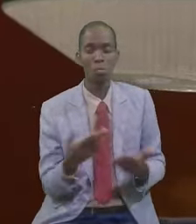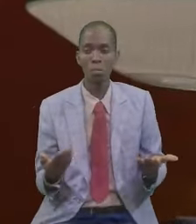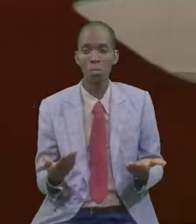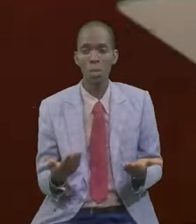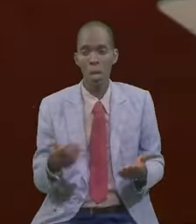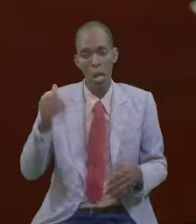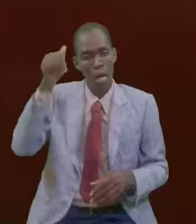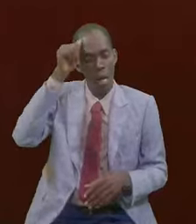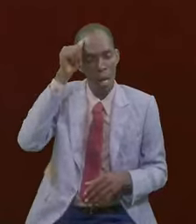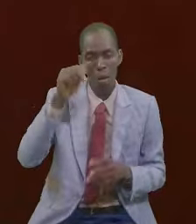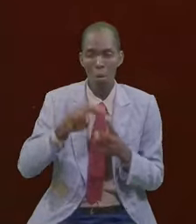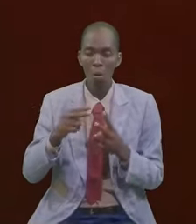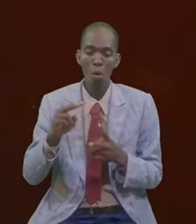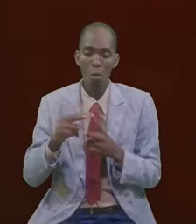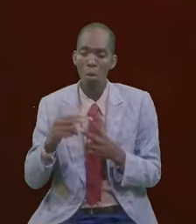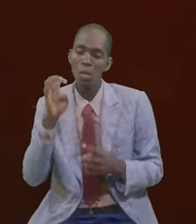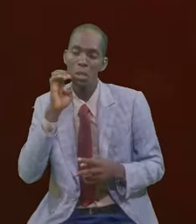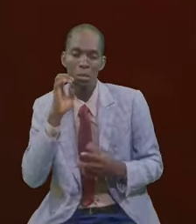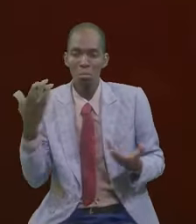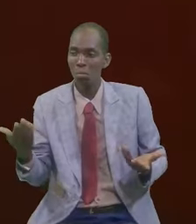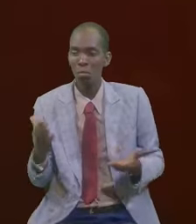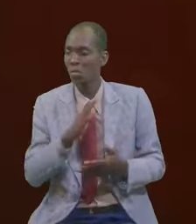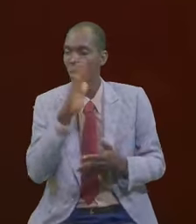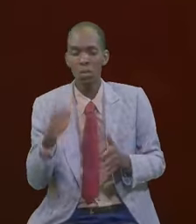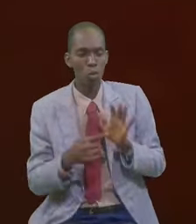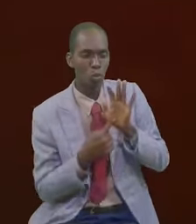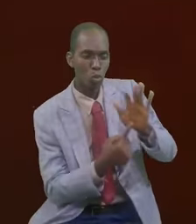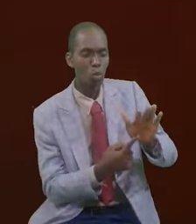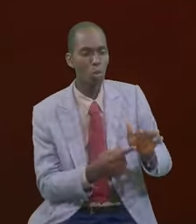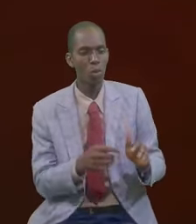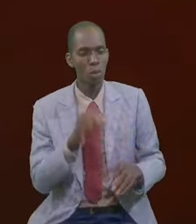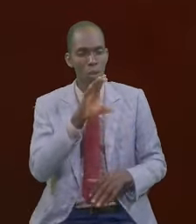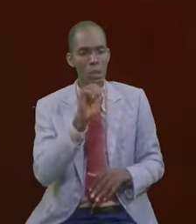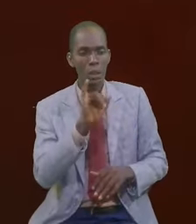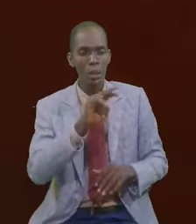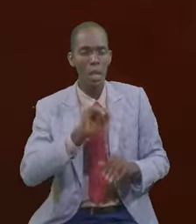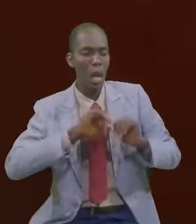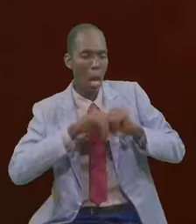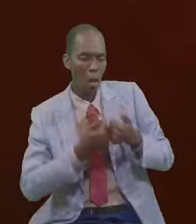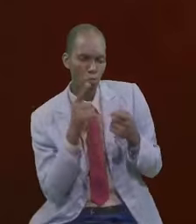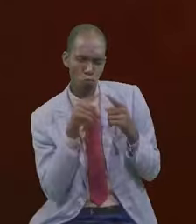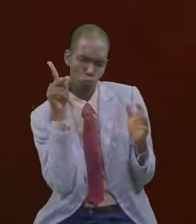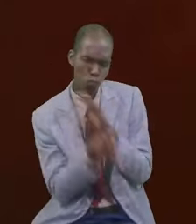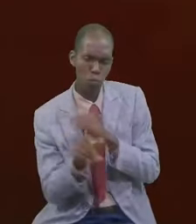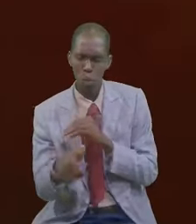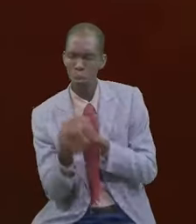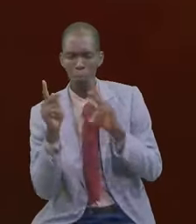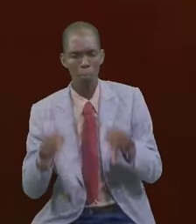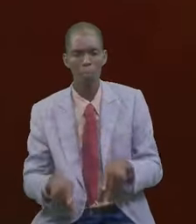ni Adam, ni Ève, lui étant l'aîné, il n'a jamais vu